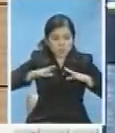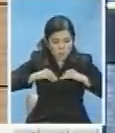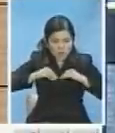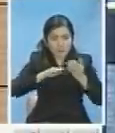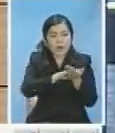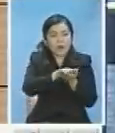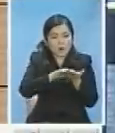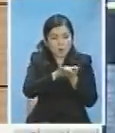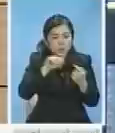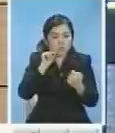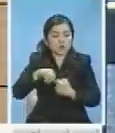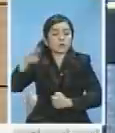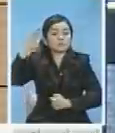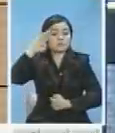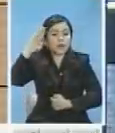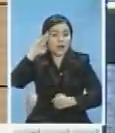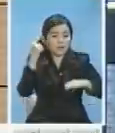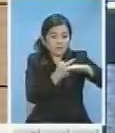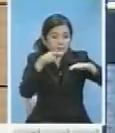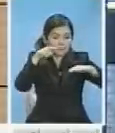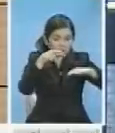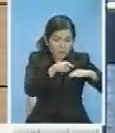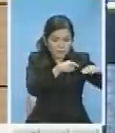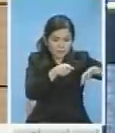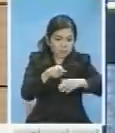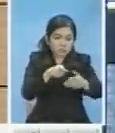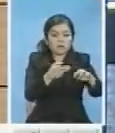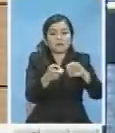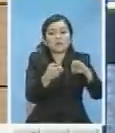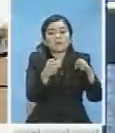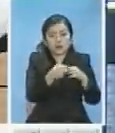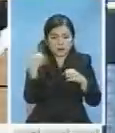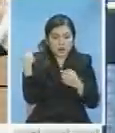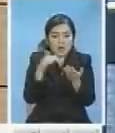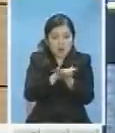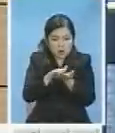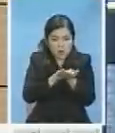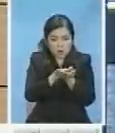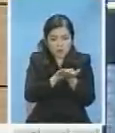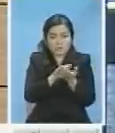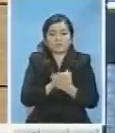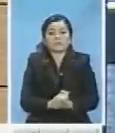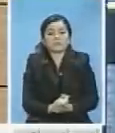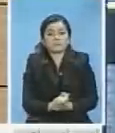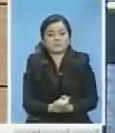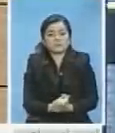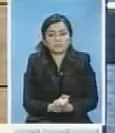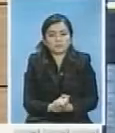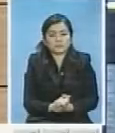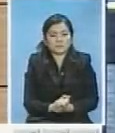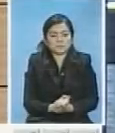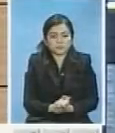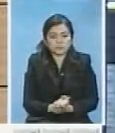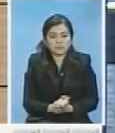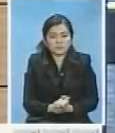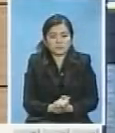ทษที่กองกำลังทหารฝ่ายกัมพูชาประมาทจนทำให้เกิดเหตุการณ์ดังกล่าวและขอโทษที่ทำเกินกว่าเหตุผ่านการ